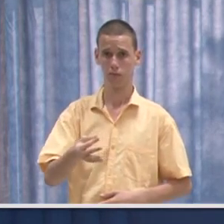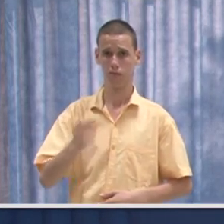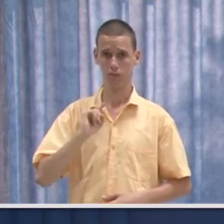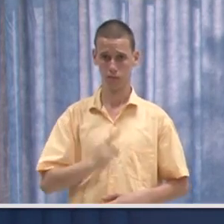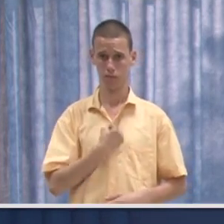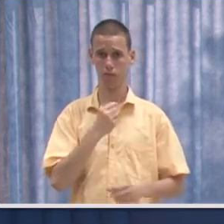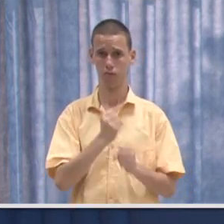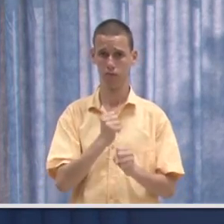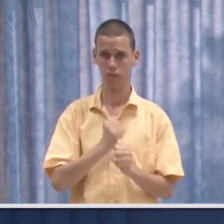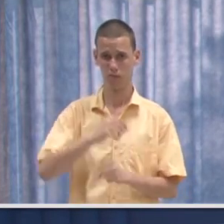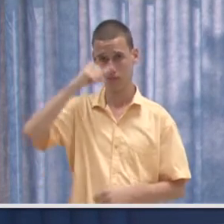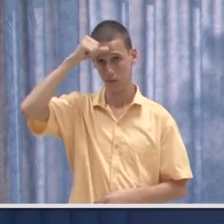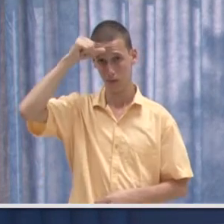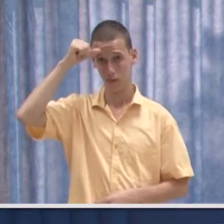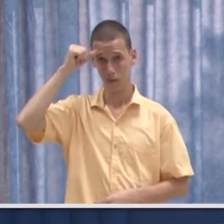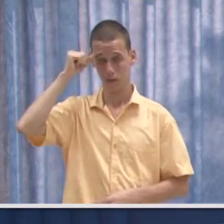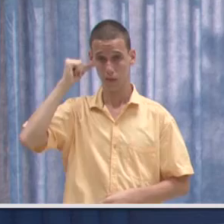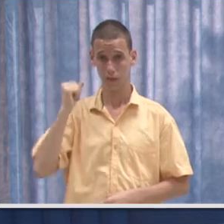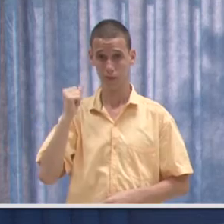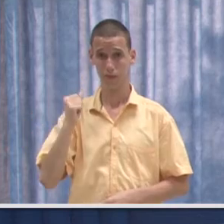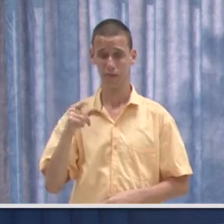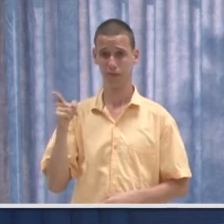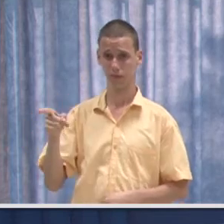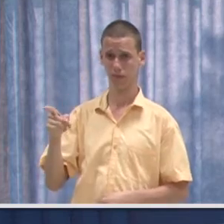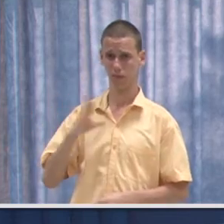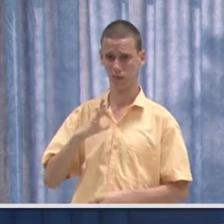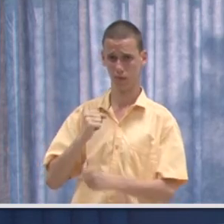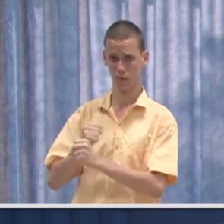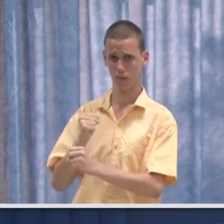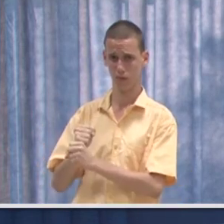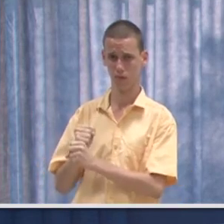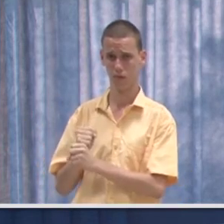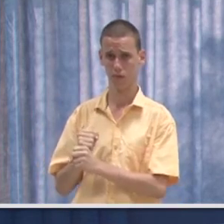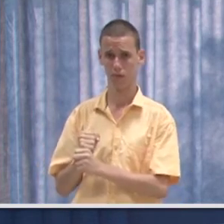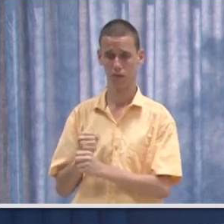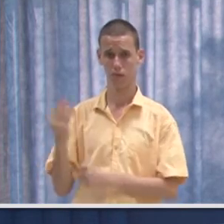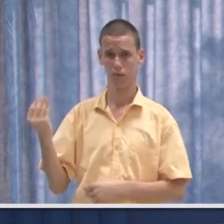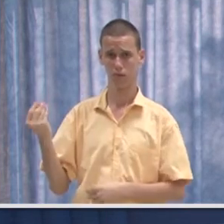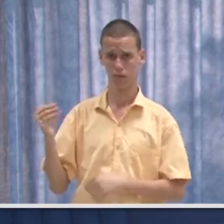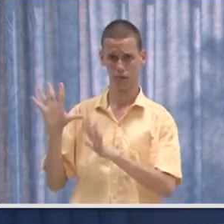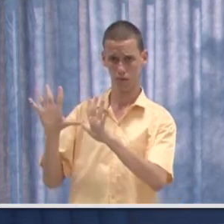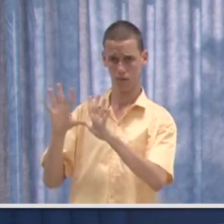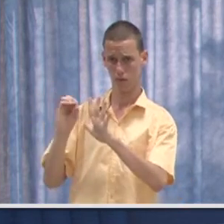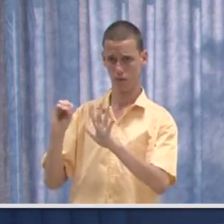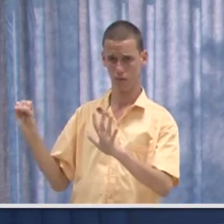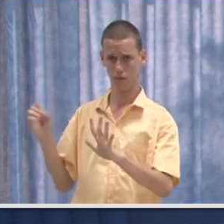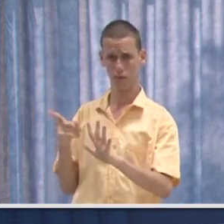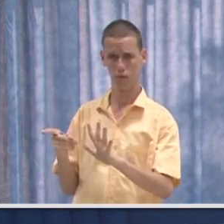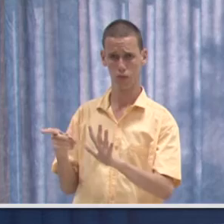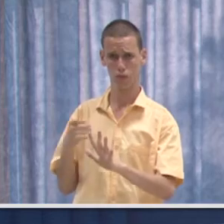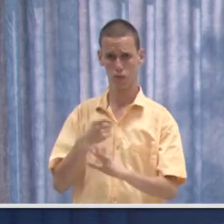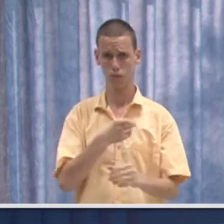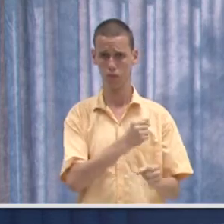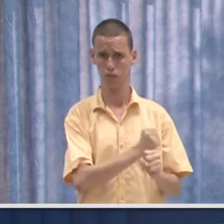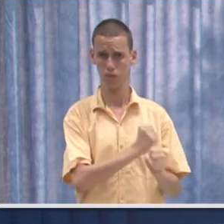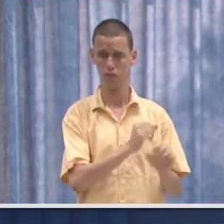du monde, seulement il y en a du monde qui l'assiste dans bureau lui, il gagne 10 000 euros. Moi, je suis content, on fait un petit commentaire là pour expliquer pour assister du monde, pour dire tout ce